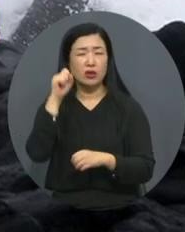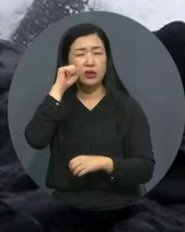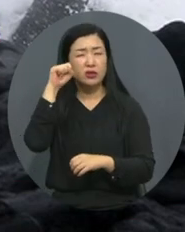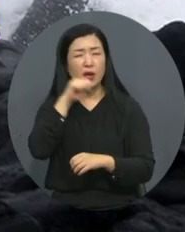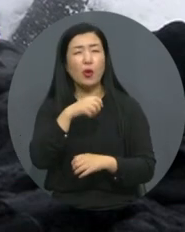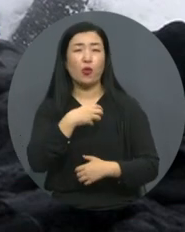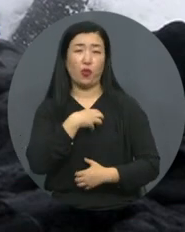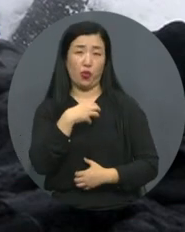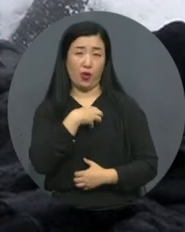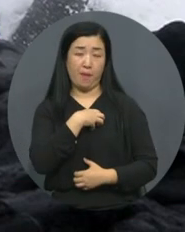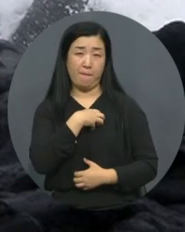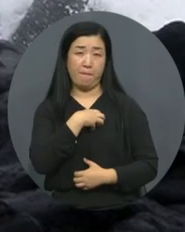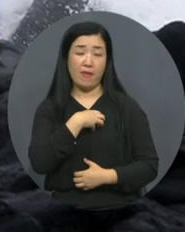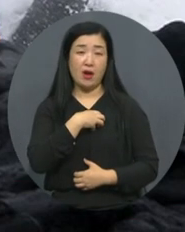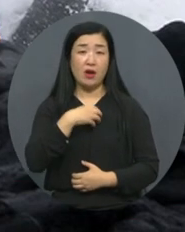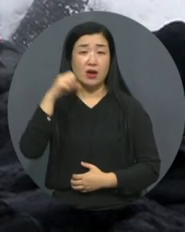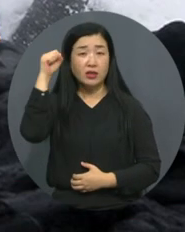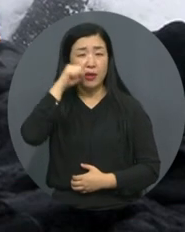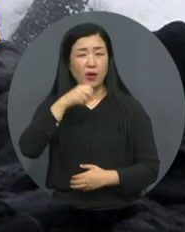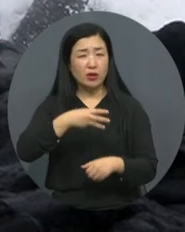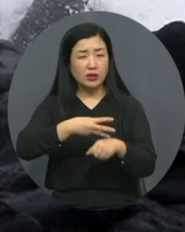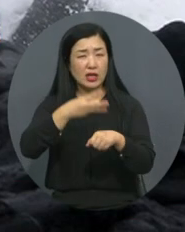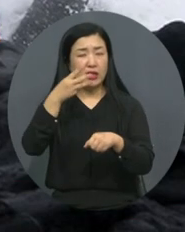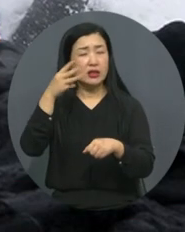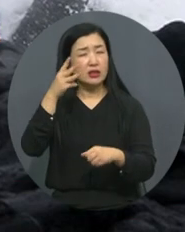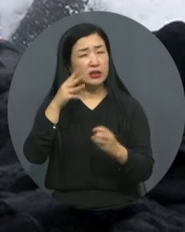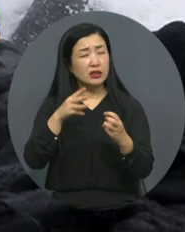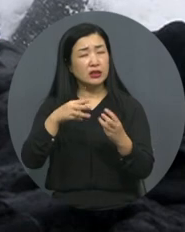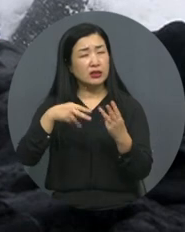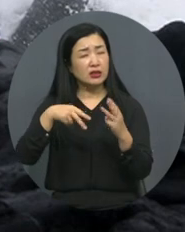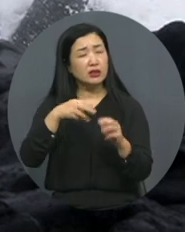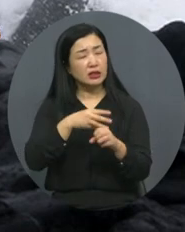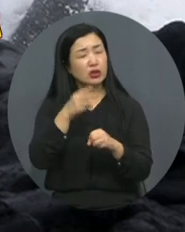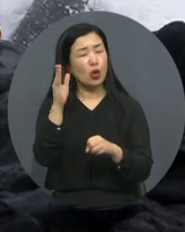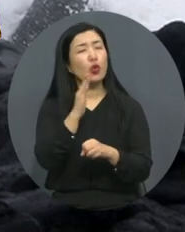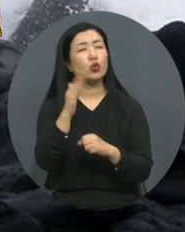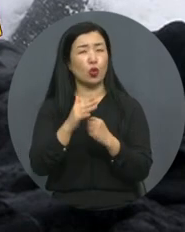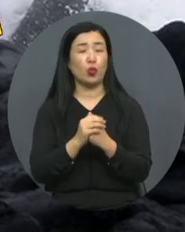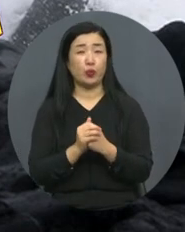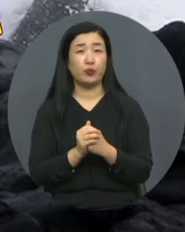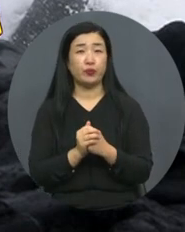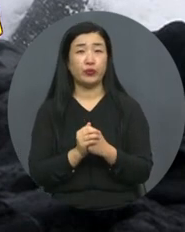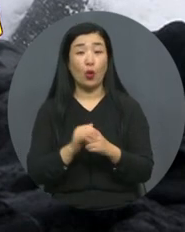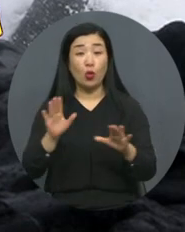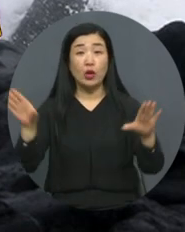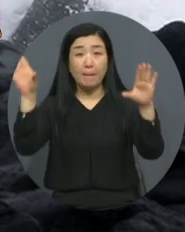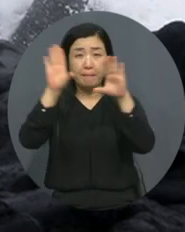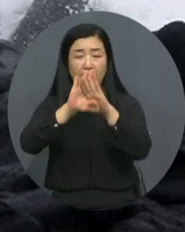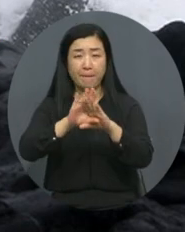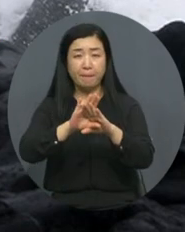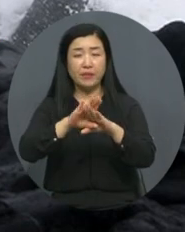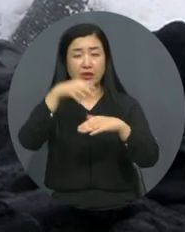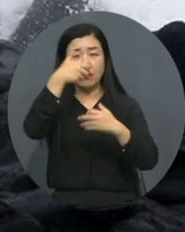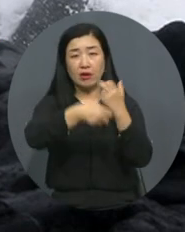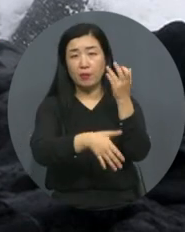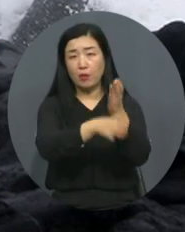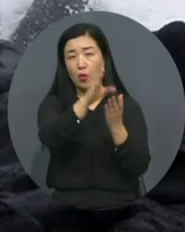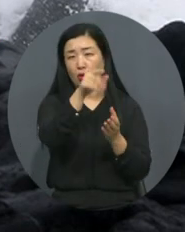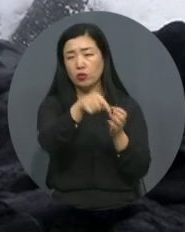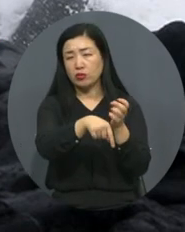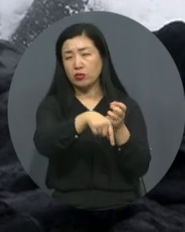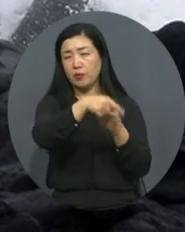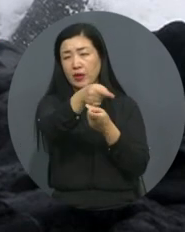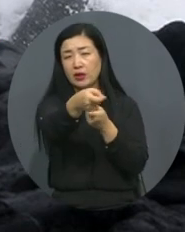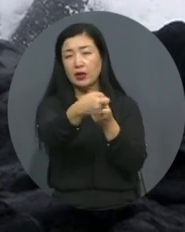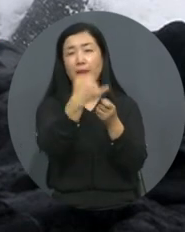같습니다 새벽 3시쯤 제주도에 태풍이 가장 근접하겠습니다 일단 오늘 밤 소개포 동남쪽 약 200km